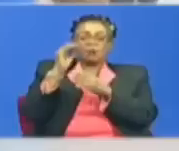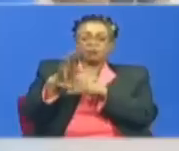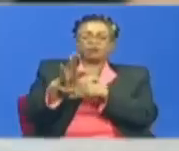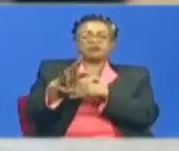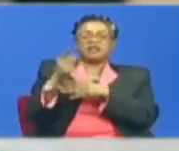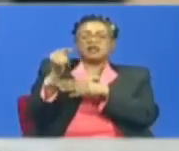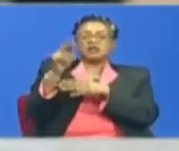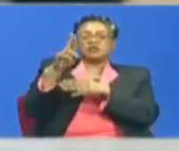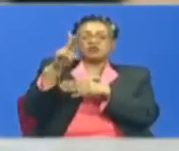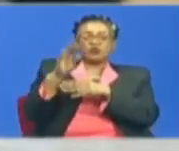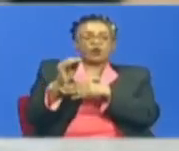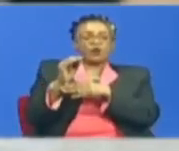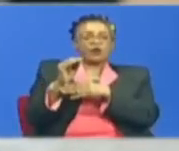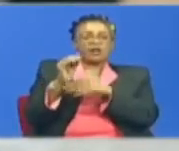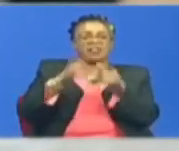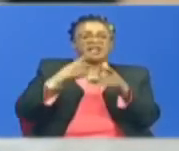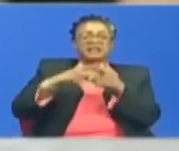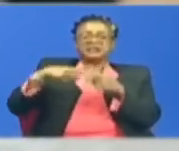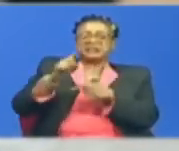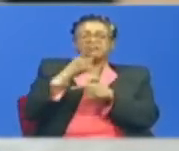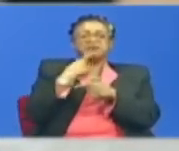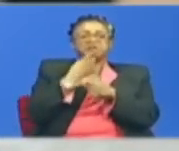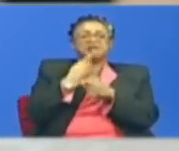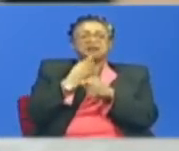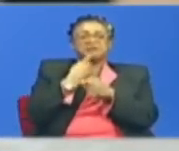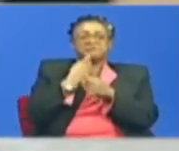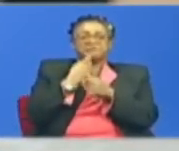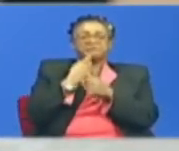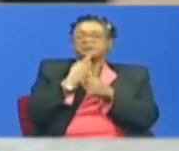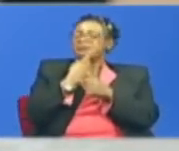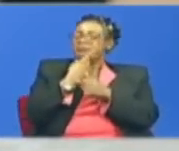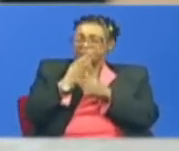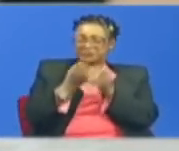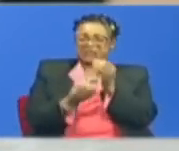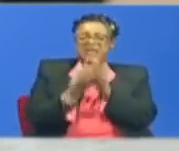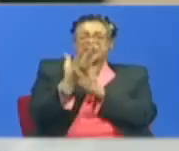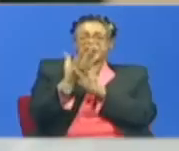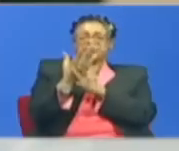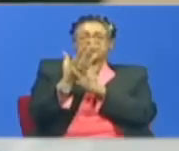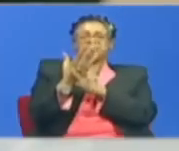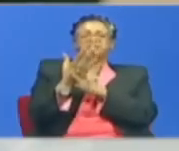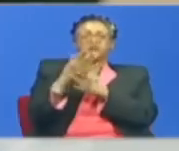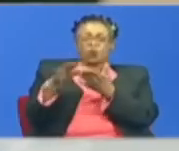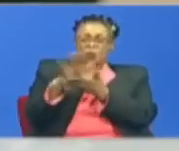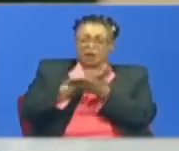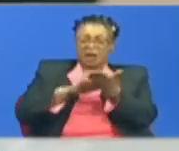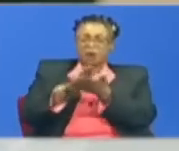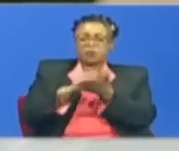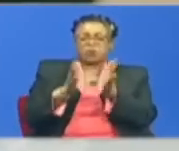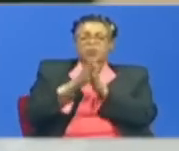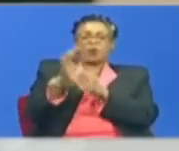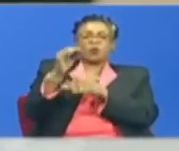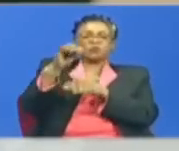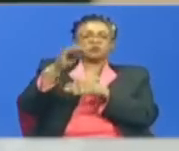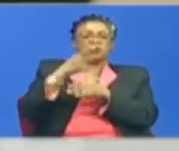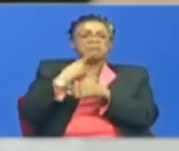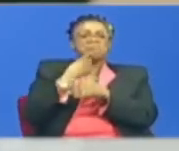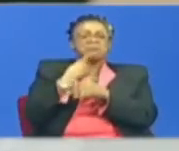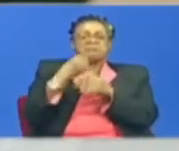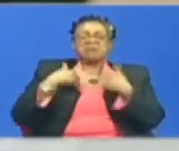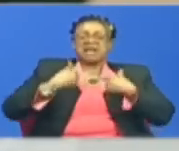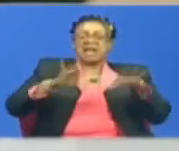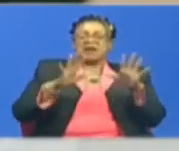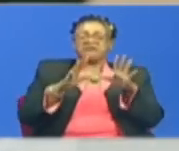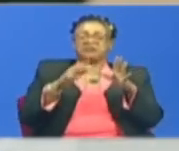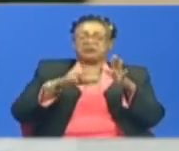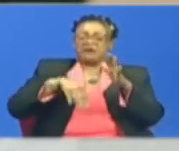Tuko ikakuwa yeye ndiye alikuwa ni kama akai create like yeye ndiye alikuwa kwa ground na Onguso that Onguso ni kama amesare ball siku